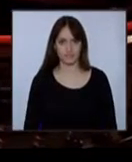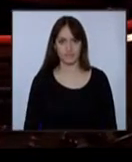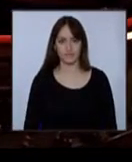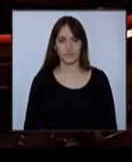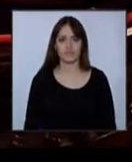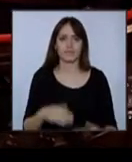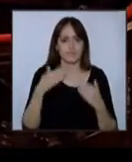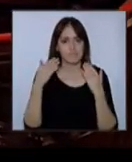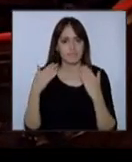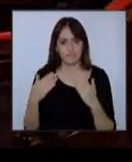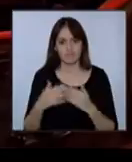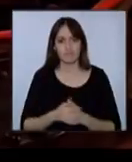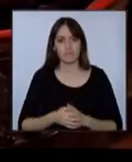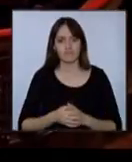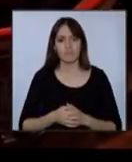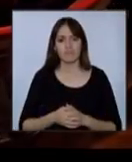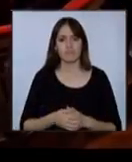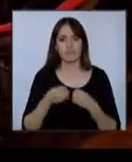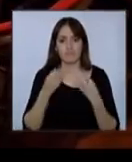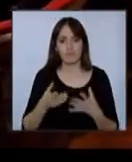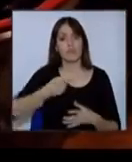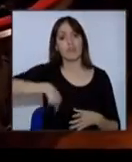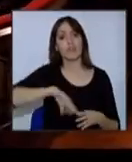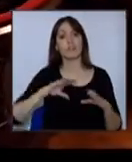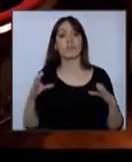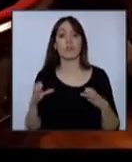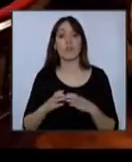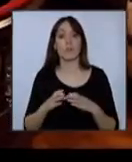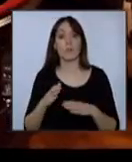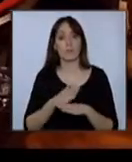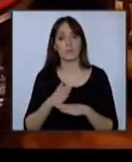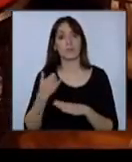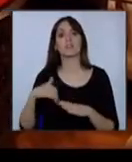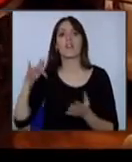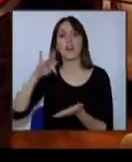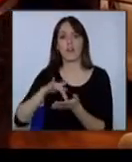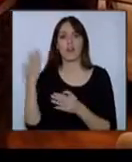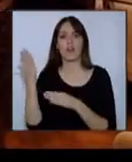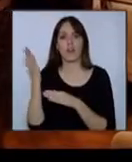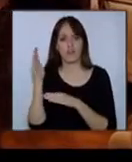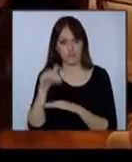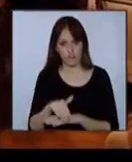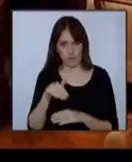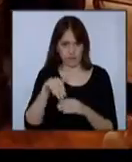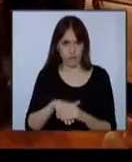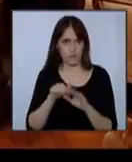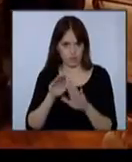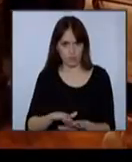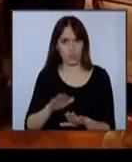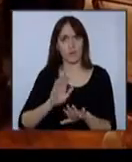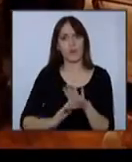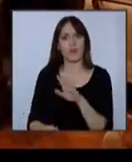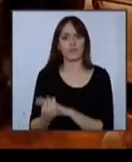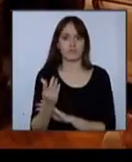Sí, bé, gràcies. Bé, el nostre grup municipal ja va votar a favor en el ple del mes de setembre de la creació de la figura